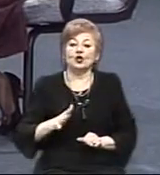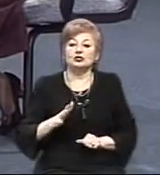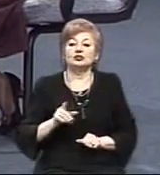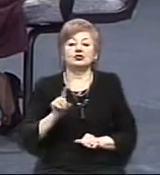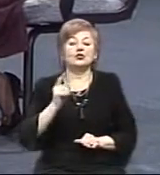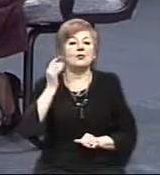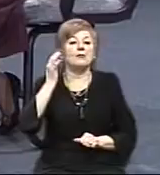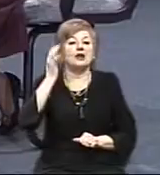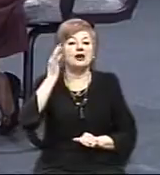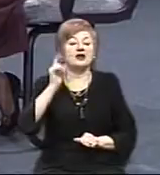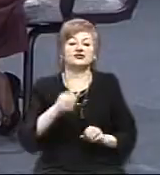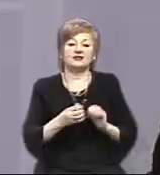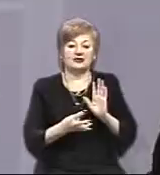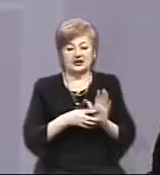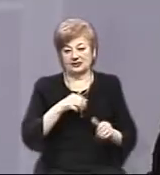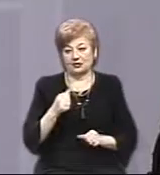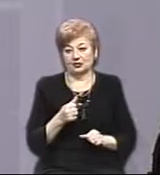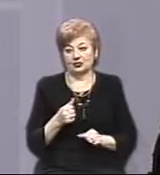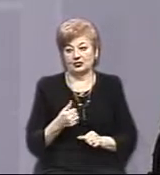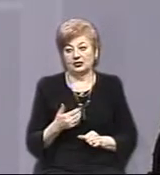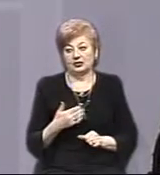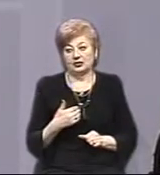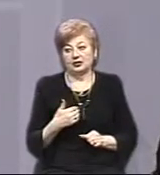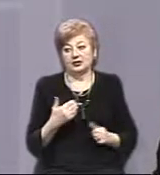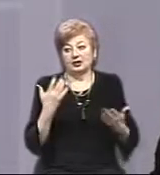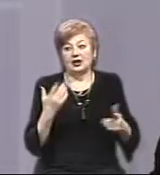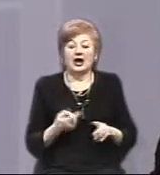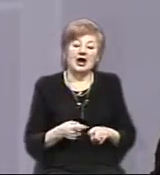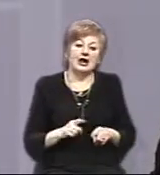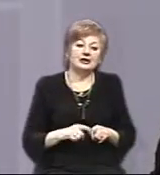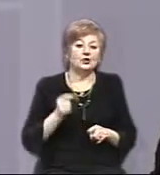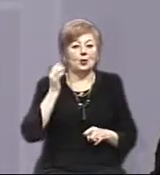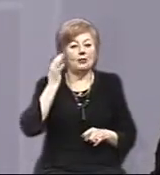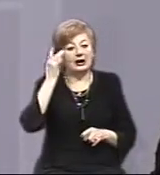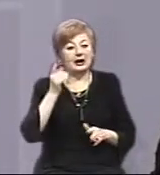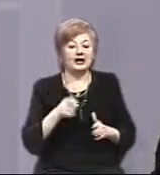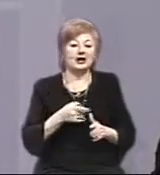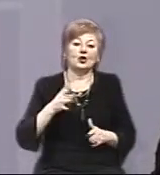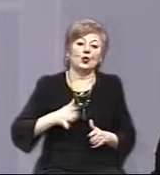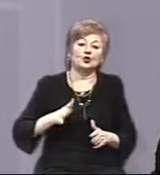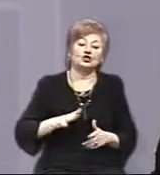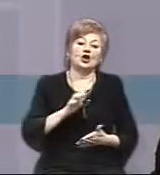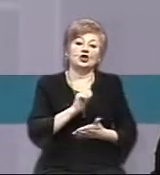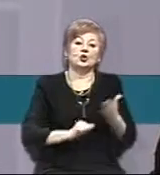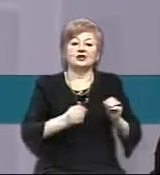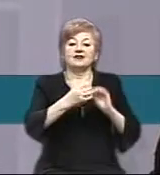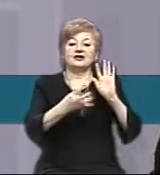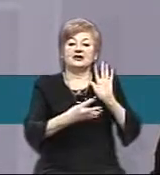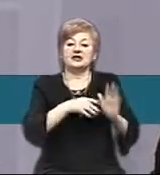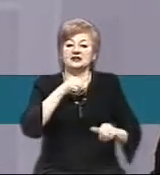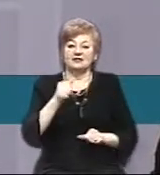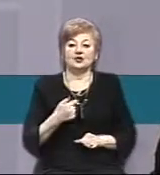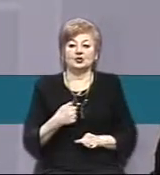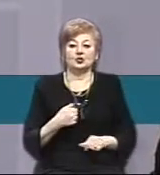у 19-му? Я не знаю, це більше мрія чи очікування від 19-го року, але я